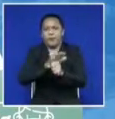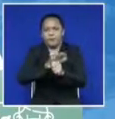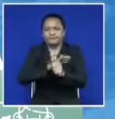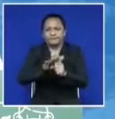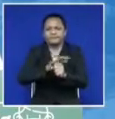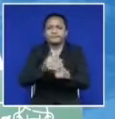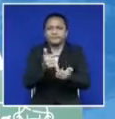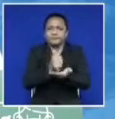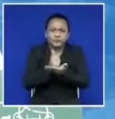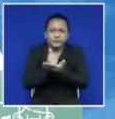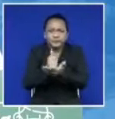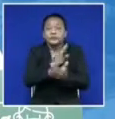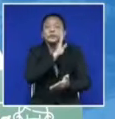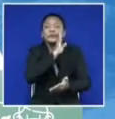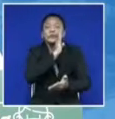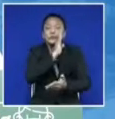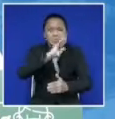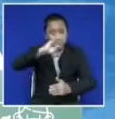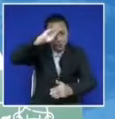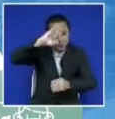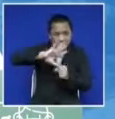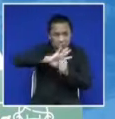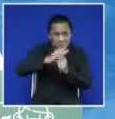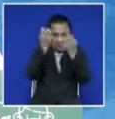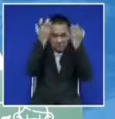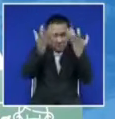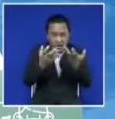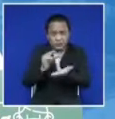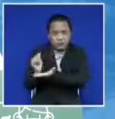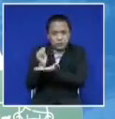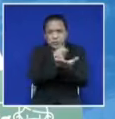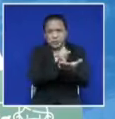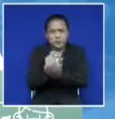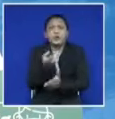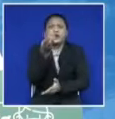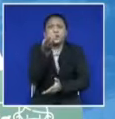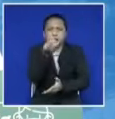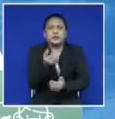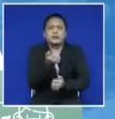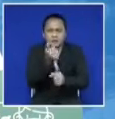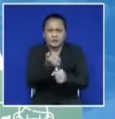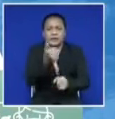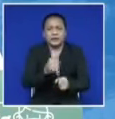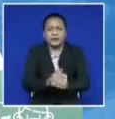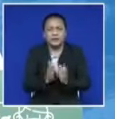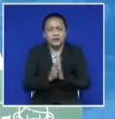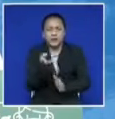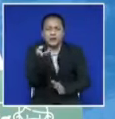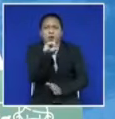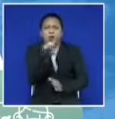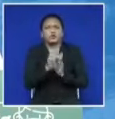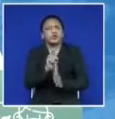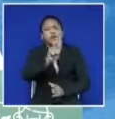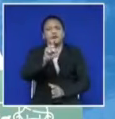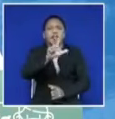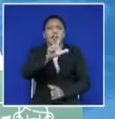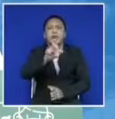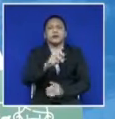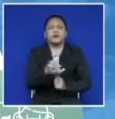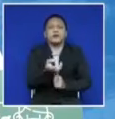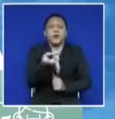ในกรณีถ้าเกิดการระบาดนะแต่ว่าคนที่มีอาการปัจจุบันก็น้อยมากมีอยู่สัก 2-300 คนเท่านั้นเองนะครับ